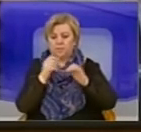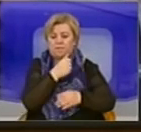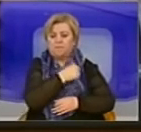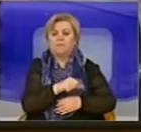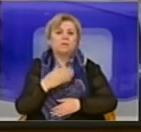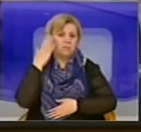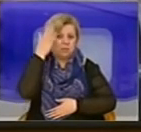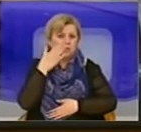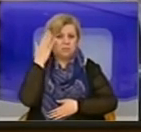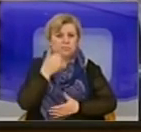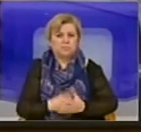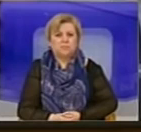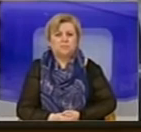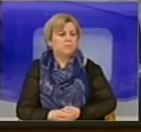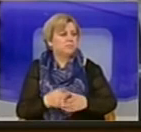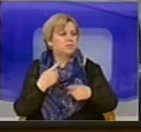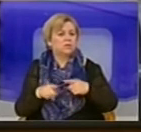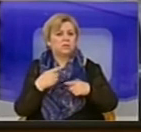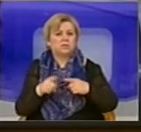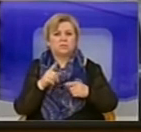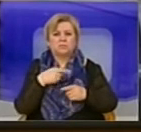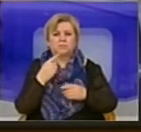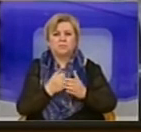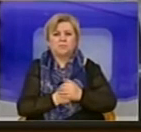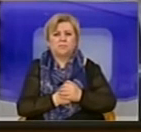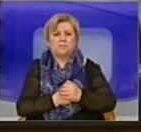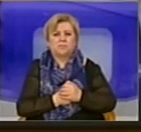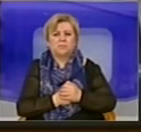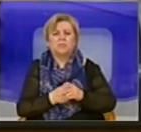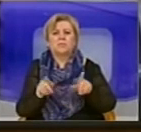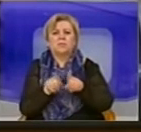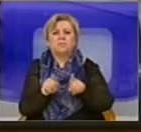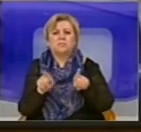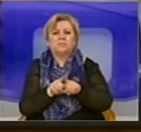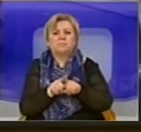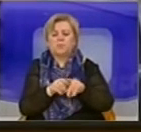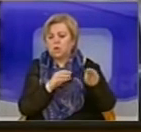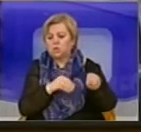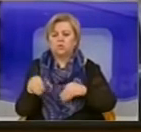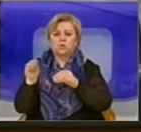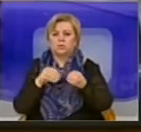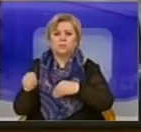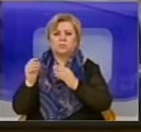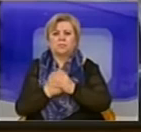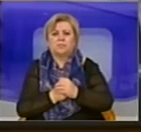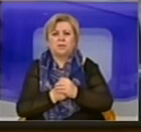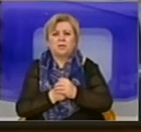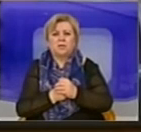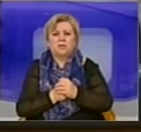e ardhshëm. Një çështje tjetër që unë mendoj që pa kurfar nevoje po shtyhet dhe po prolongohet. Kurse